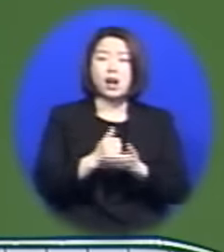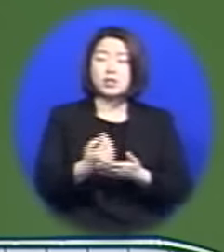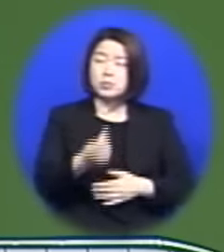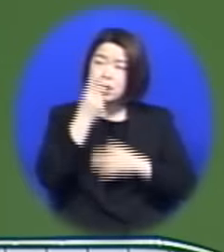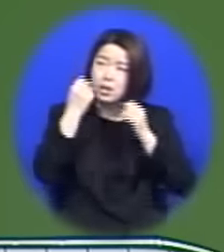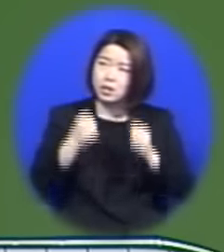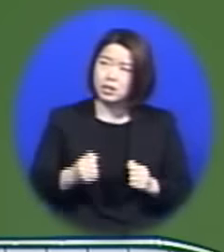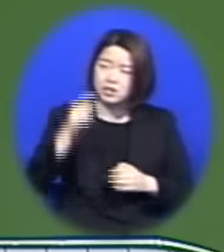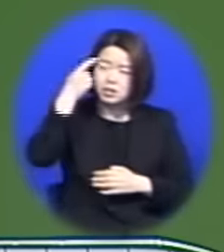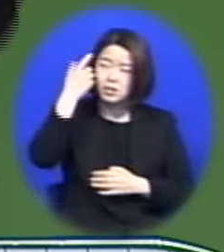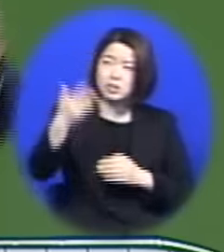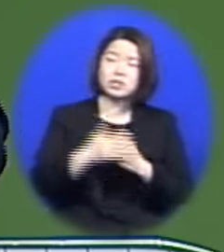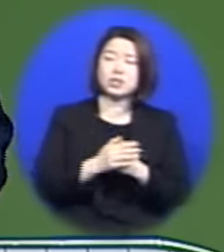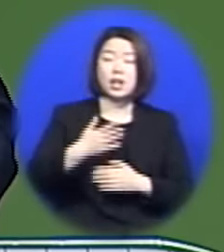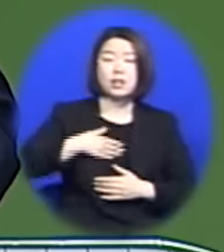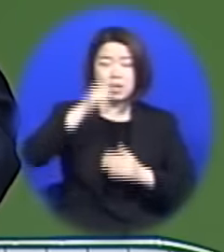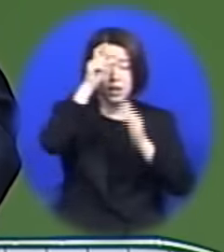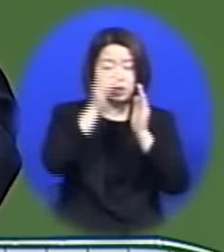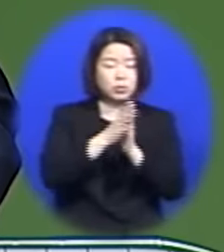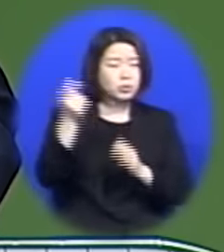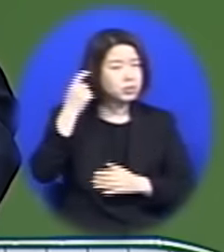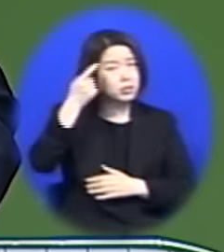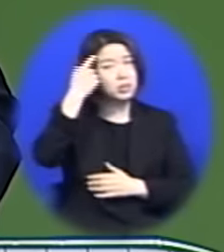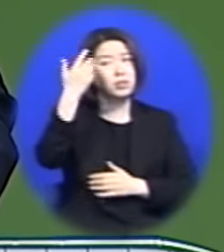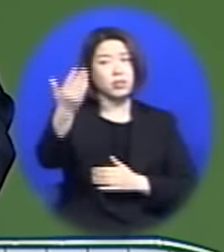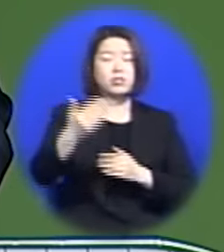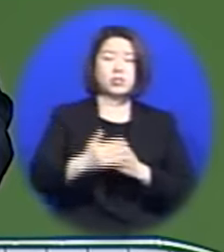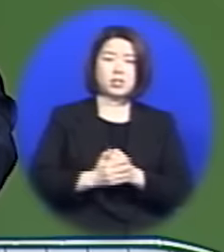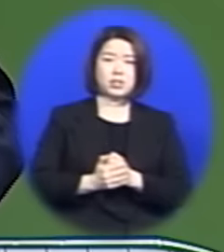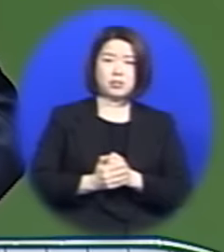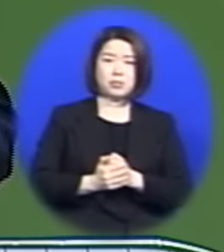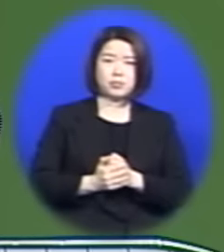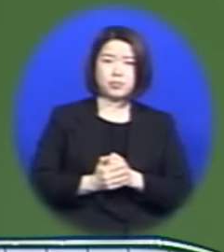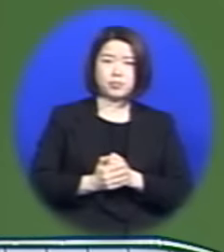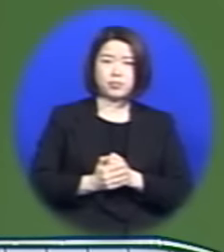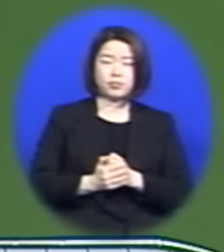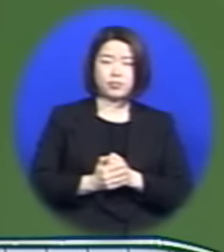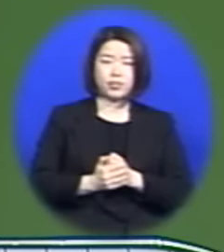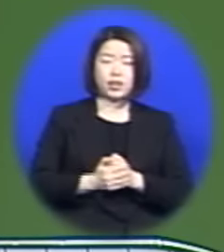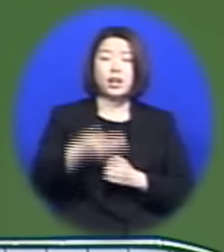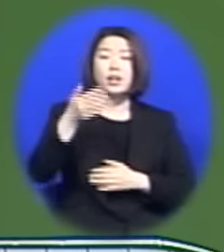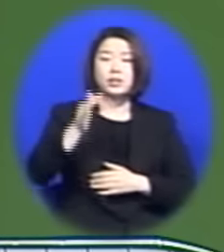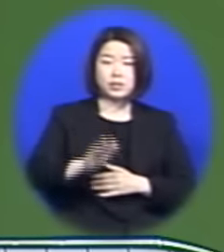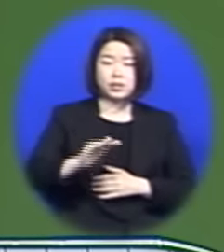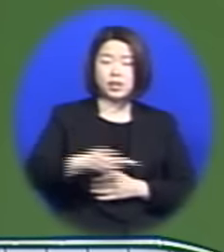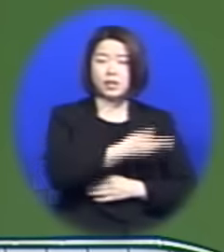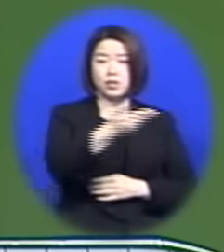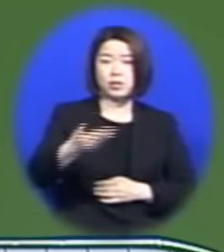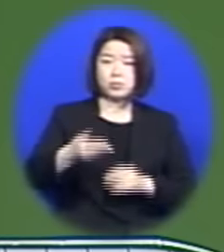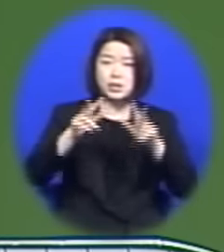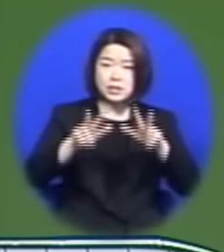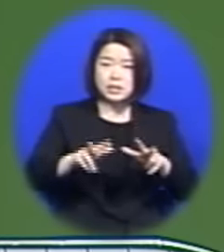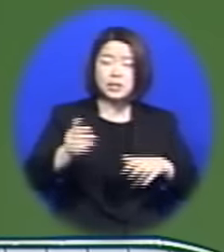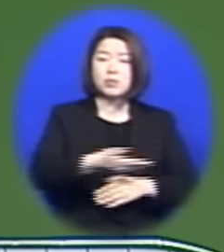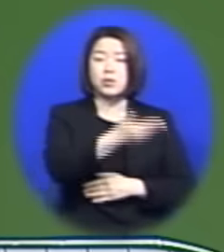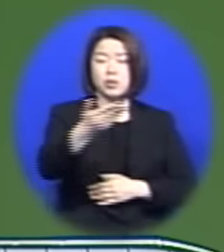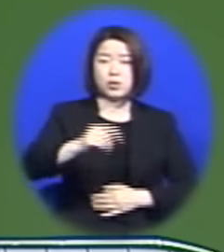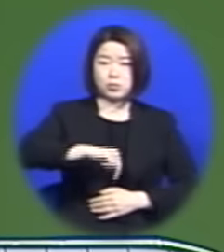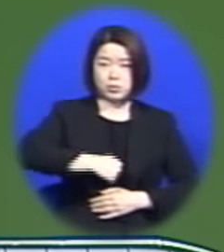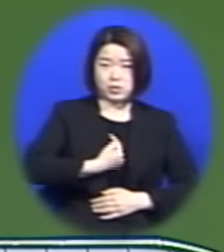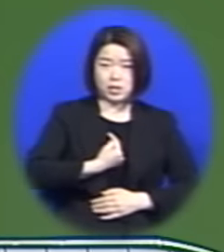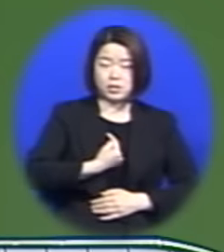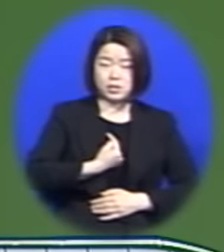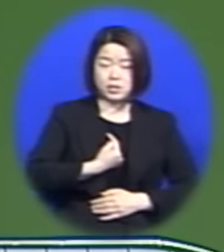건지 내 기도는 들으시는 건지 그러나 여러분 지금 여러분 자신이